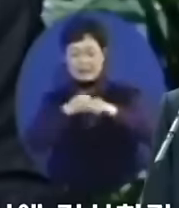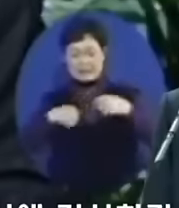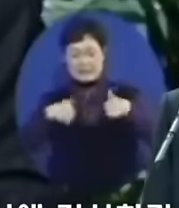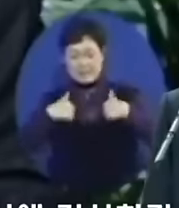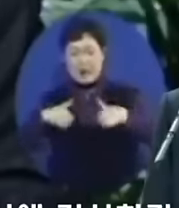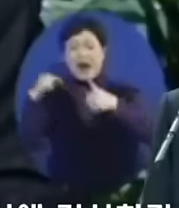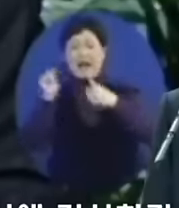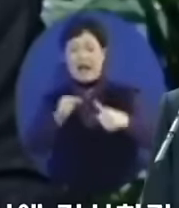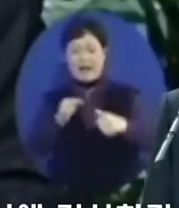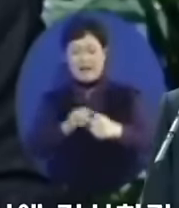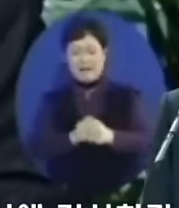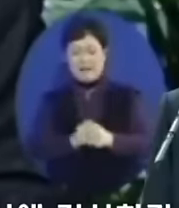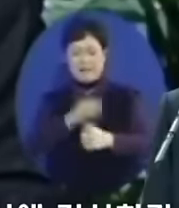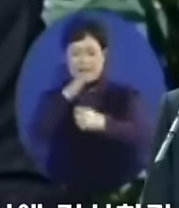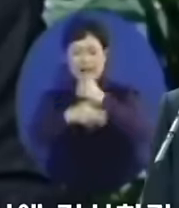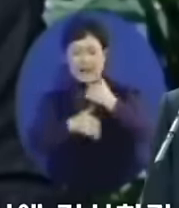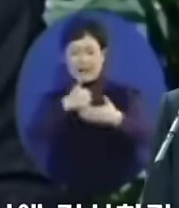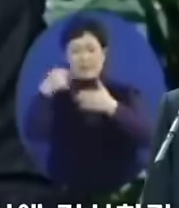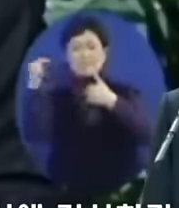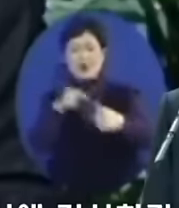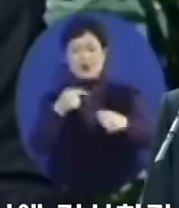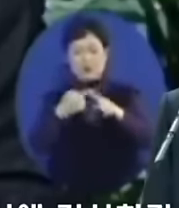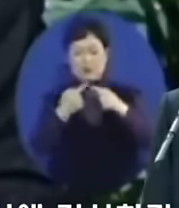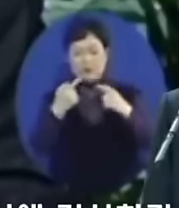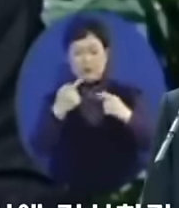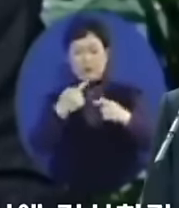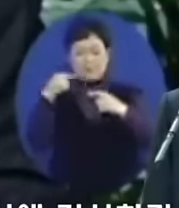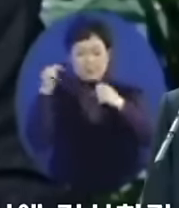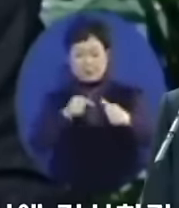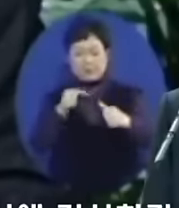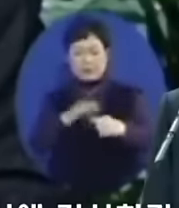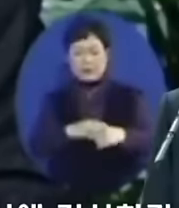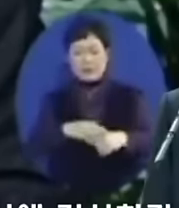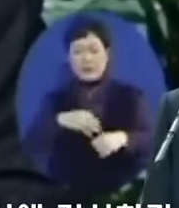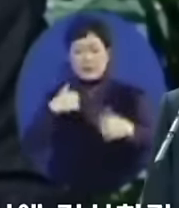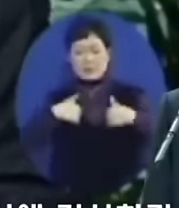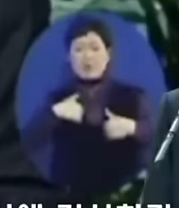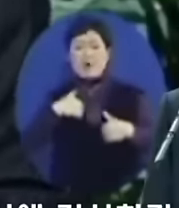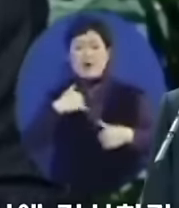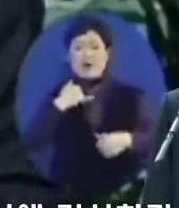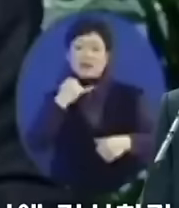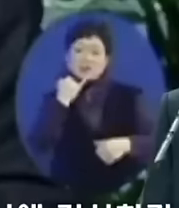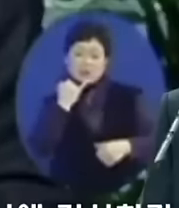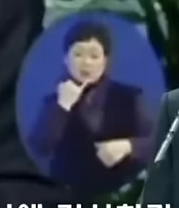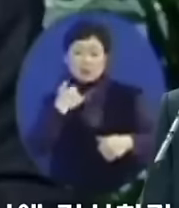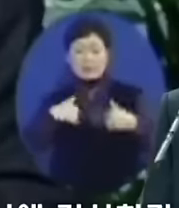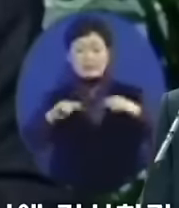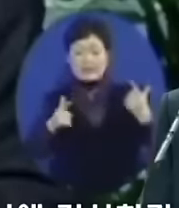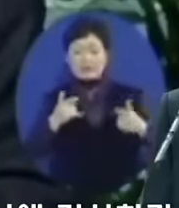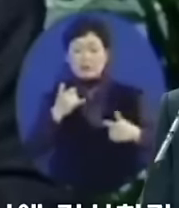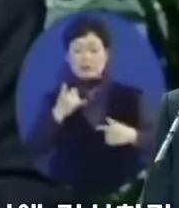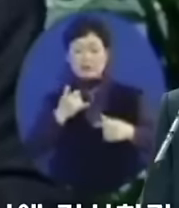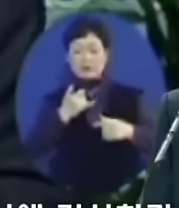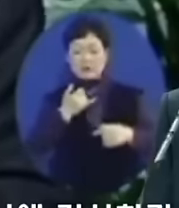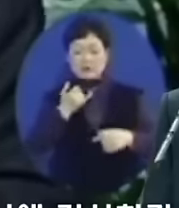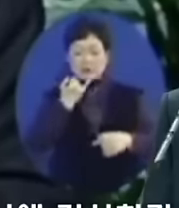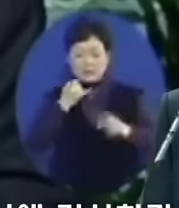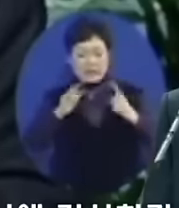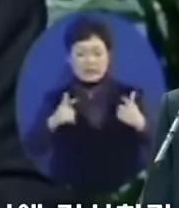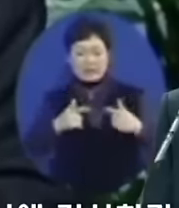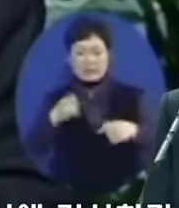이것은 하나님의 명령입니다. 기뻐해도 좋고 안 해도 좋단 말이 아니고 기뻐하라. 다시 말하더니